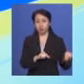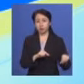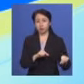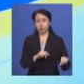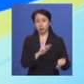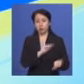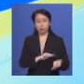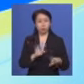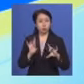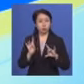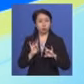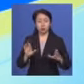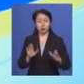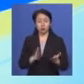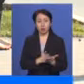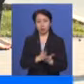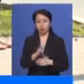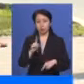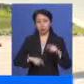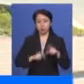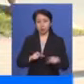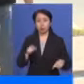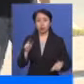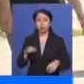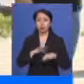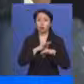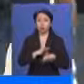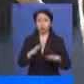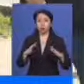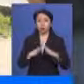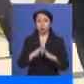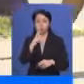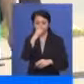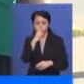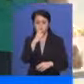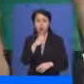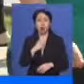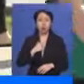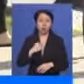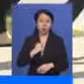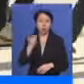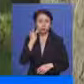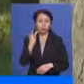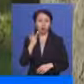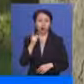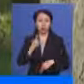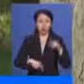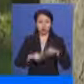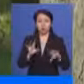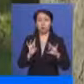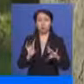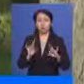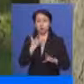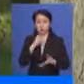не сообщив о маршруте родным, и те, кого уводит из дома привычка к спиртному. Всегда следует ставить близких в известность о